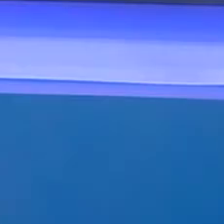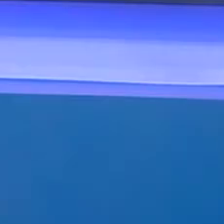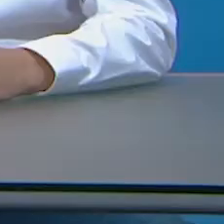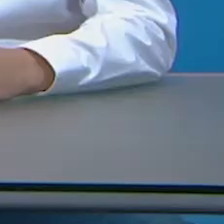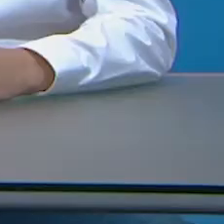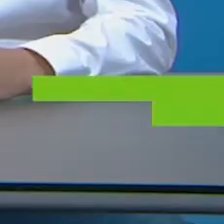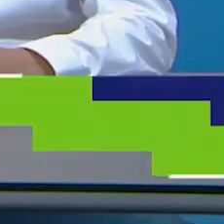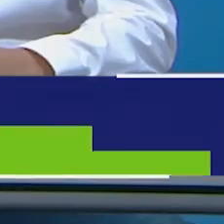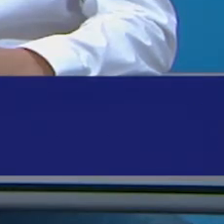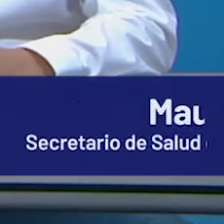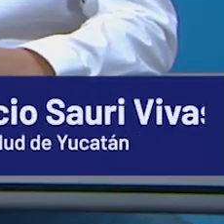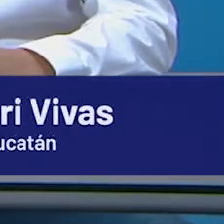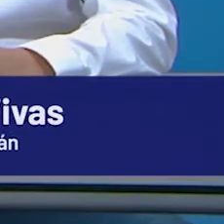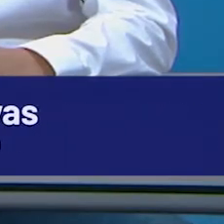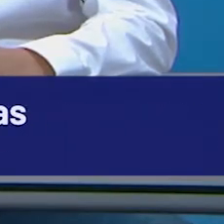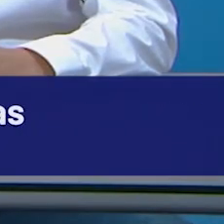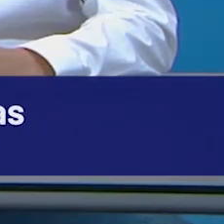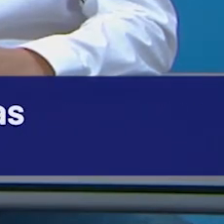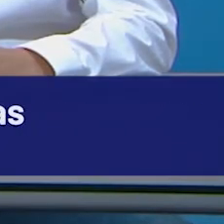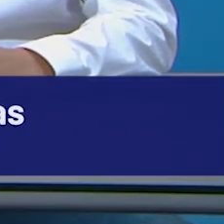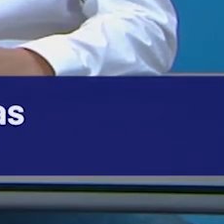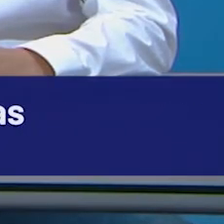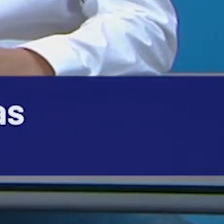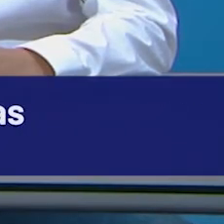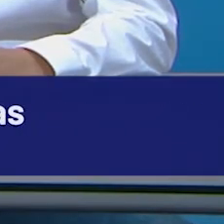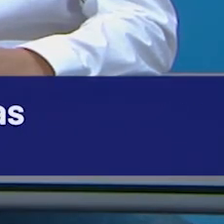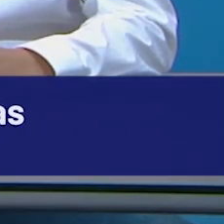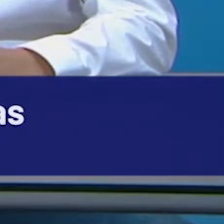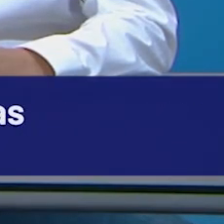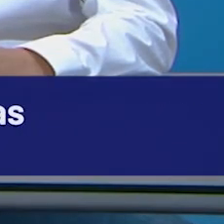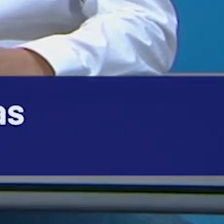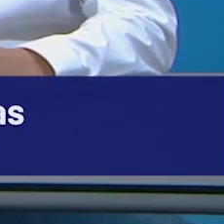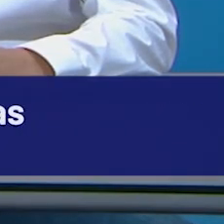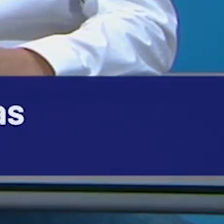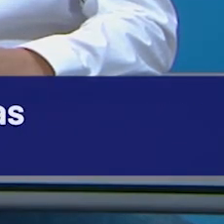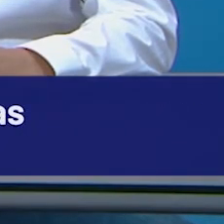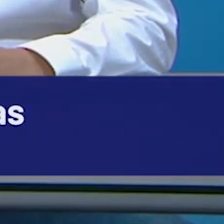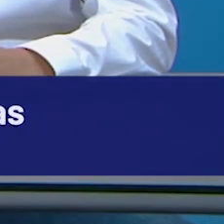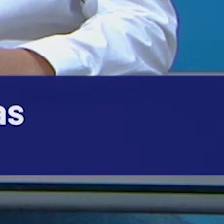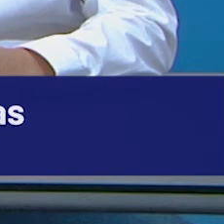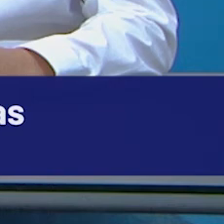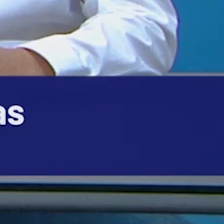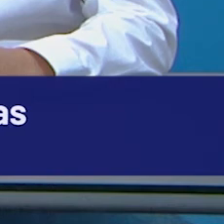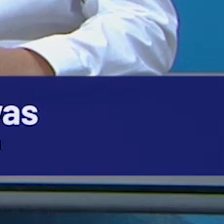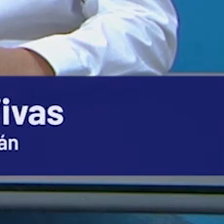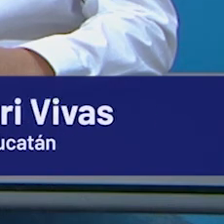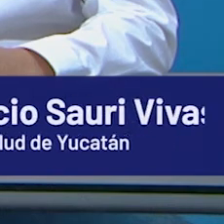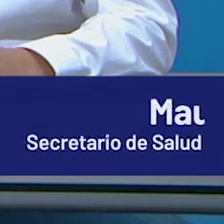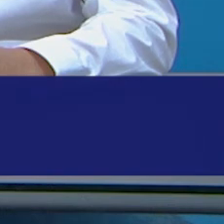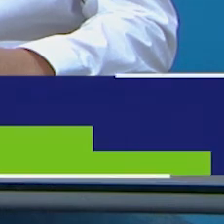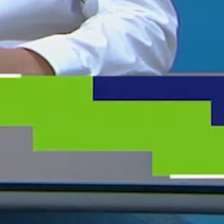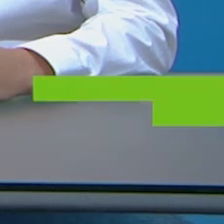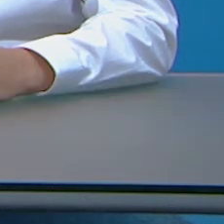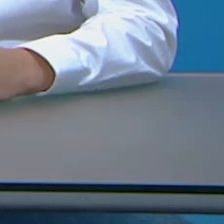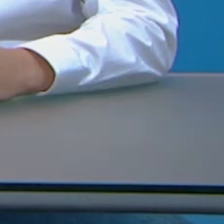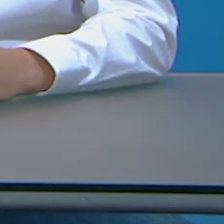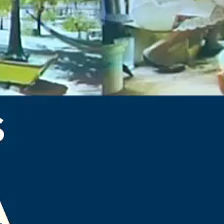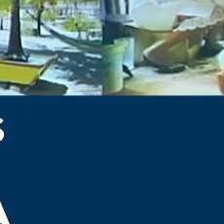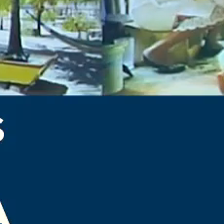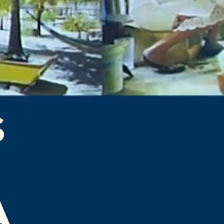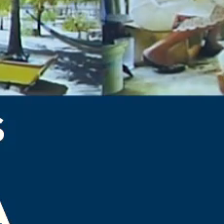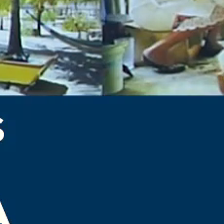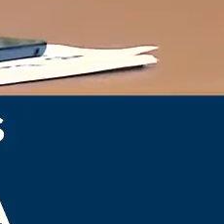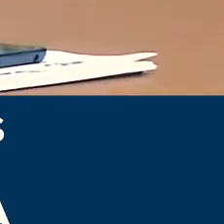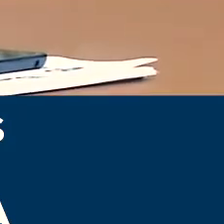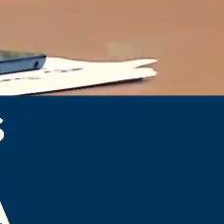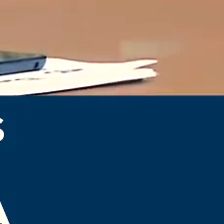tiyan ichil ospel tak 94 habube. Sansamal Mikel tumen kun slechikulila bash kung binuyuhel pahal, nip olal.